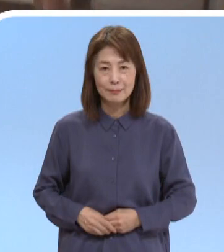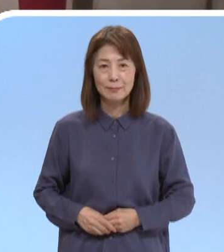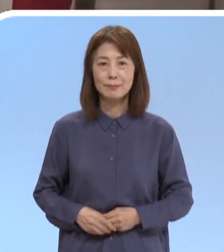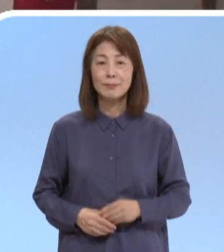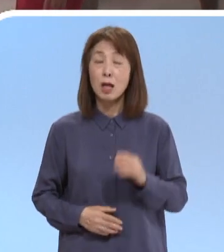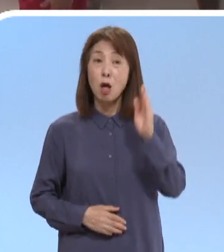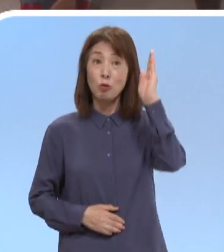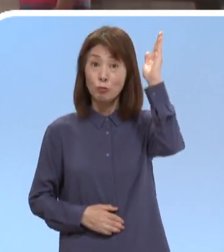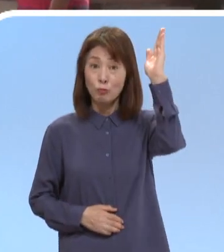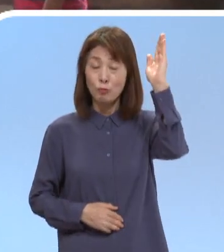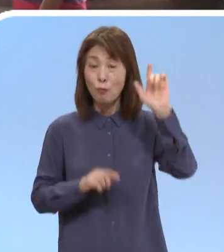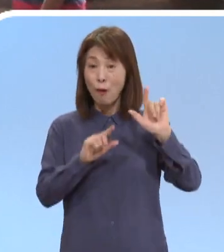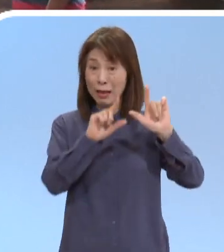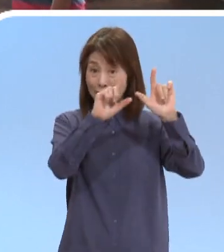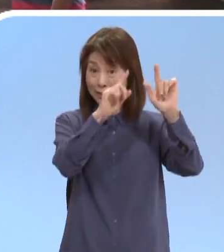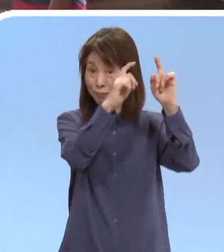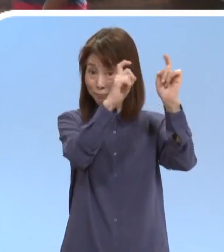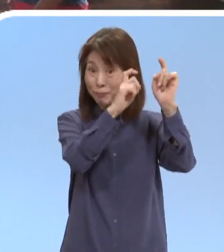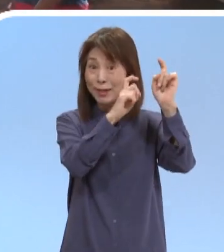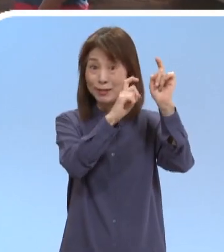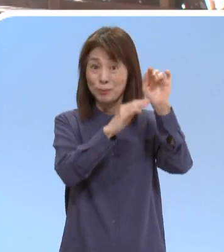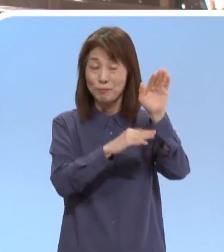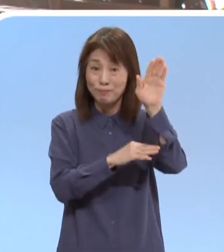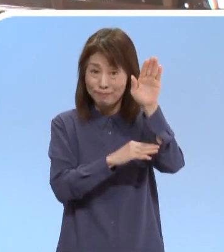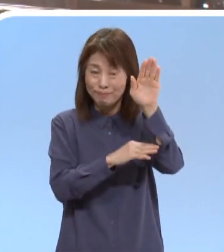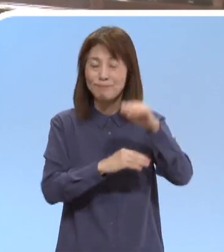こちらは東御殿守。